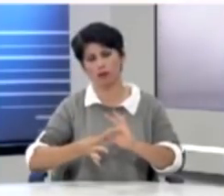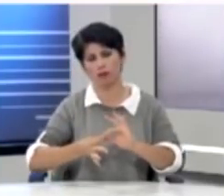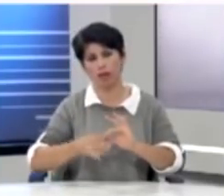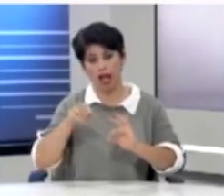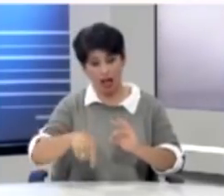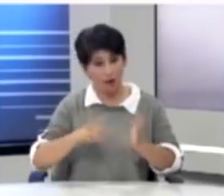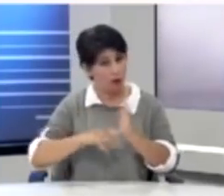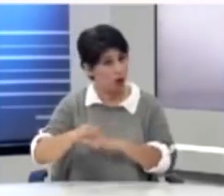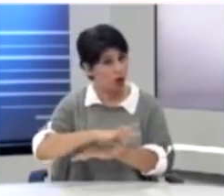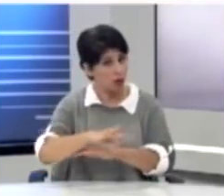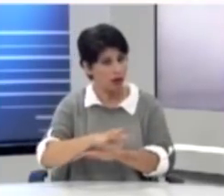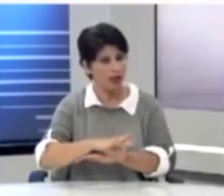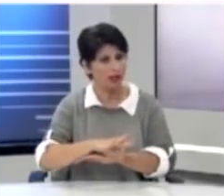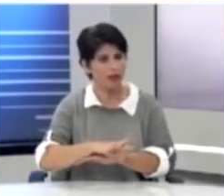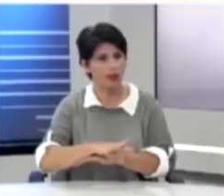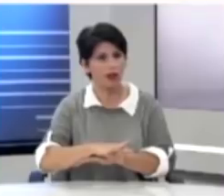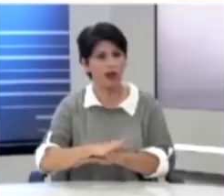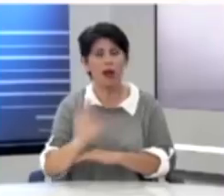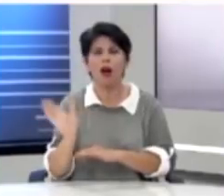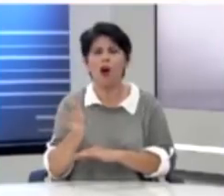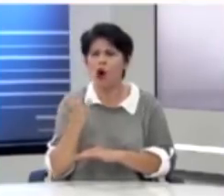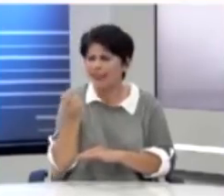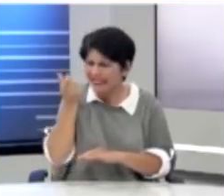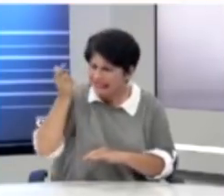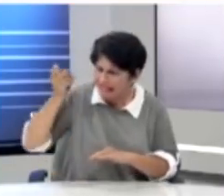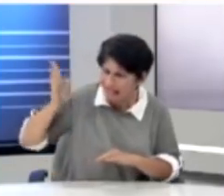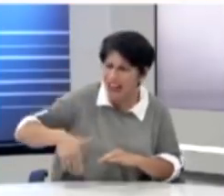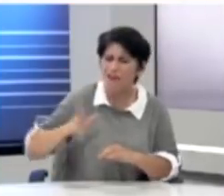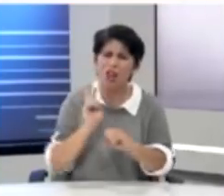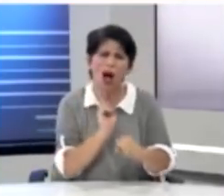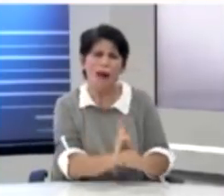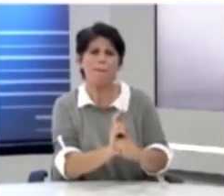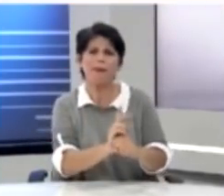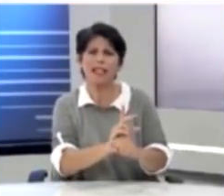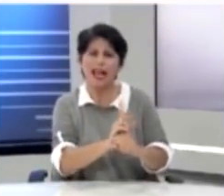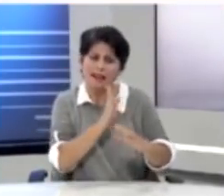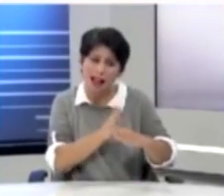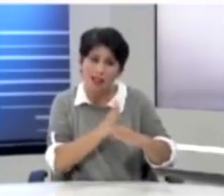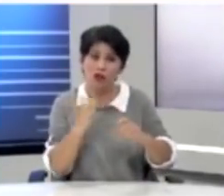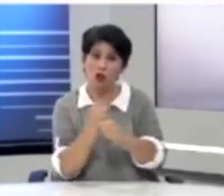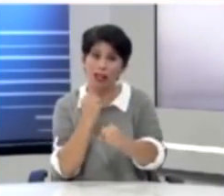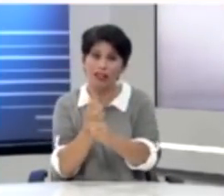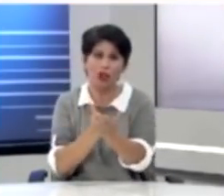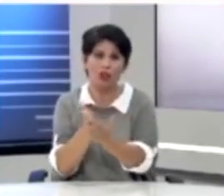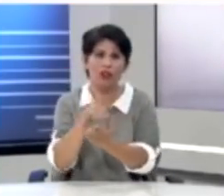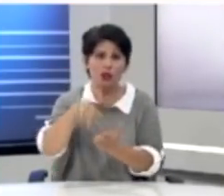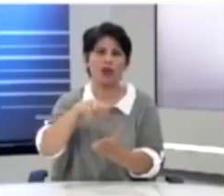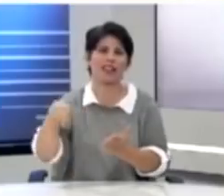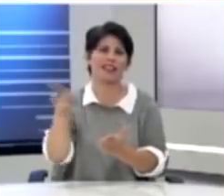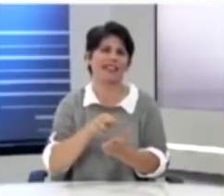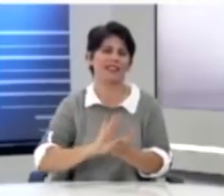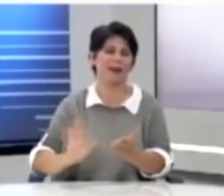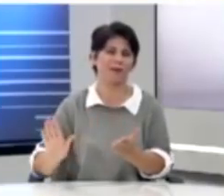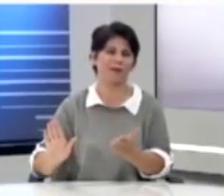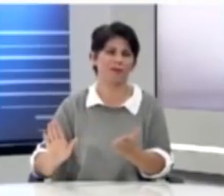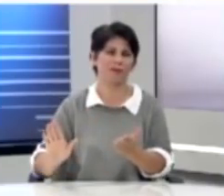το πολυνομοσχέδιο, κάθε φύλος οικής που είχε απομείνει στο εργατικό δίκαιο, το καταργείται.